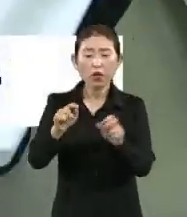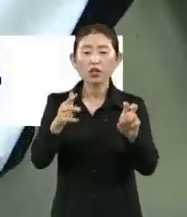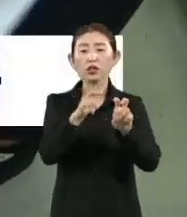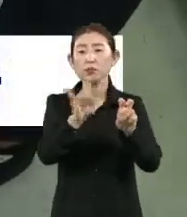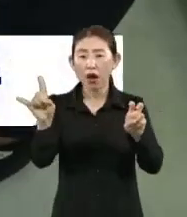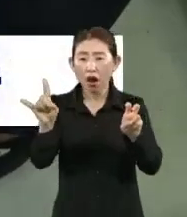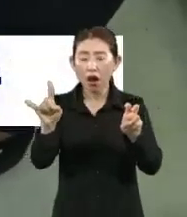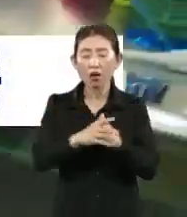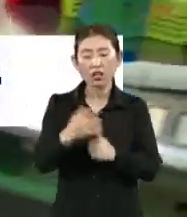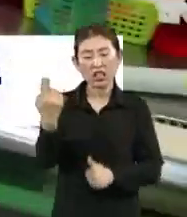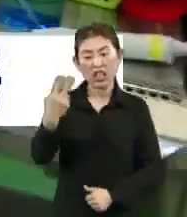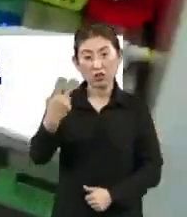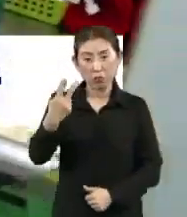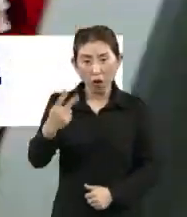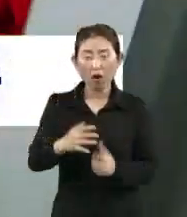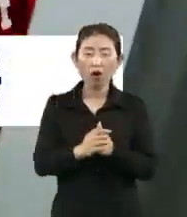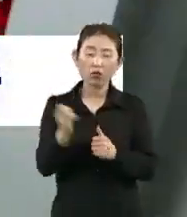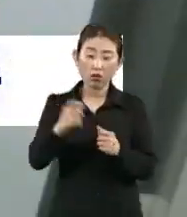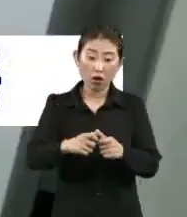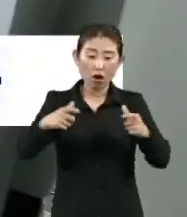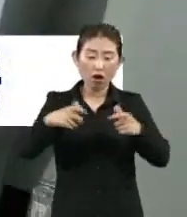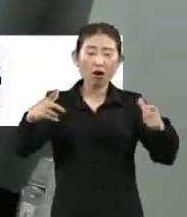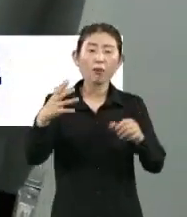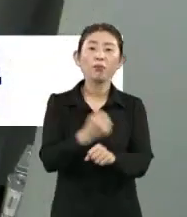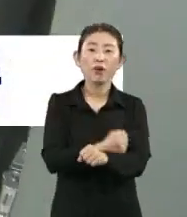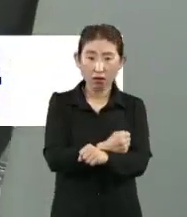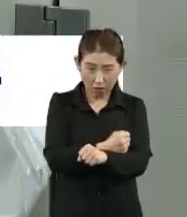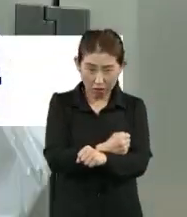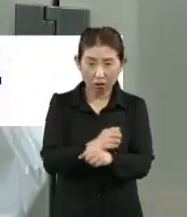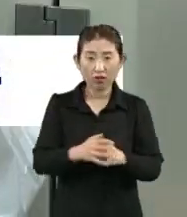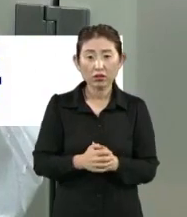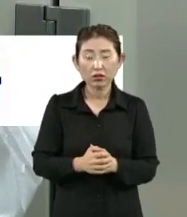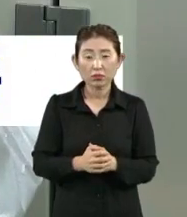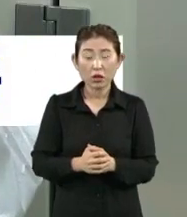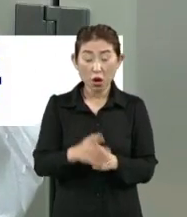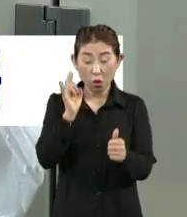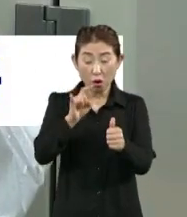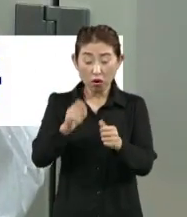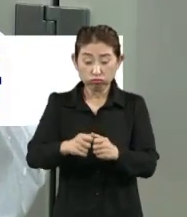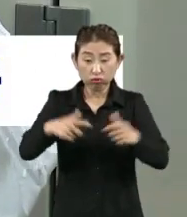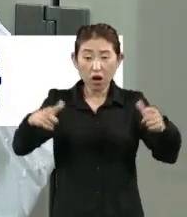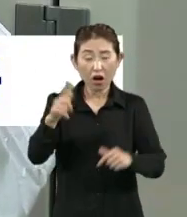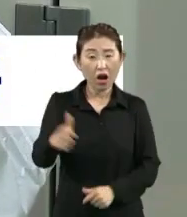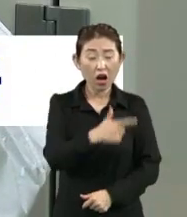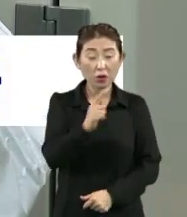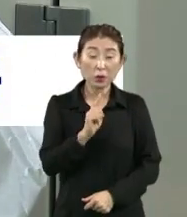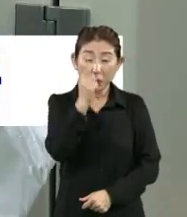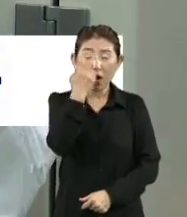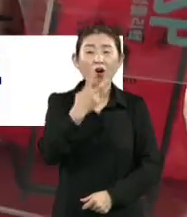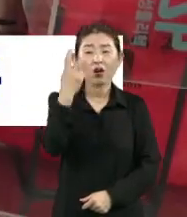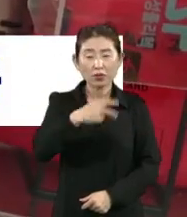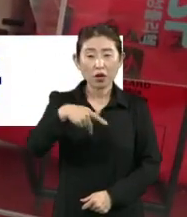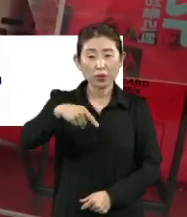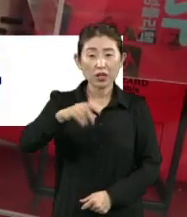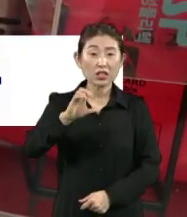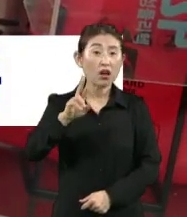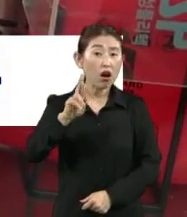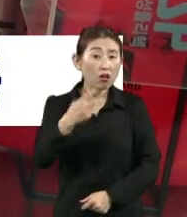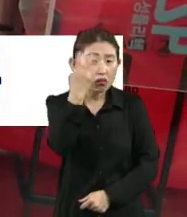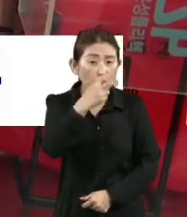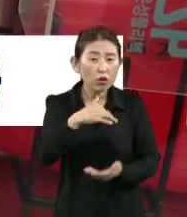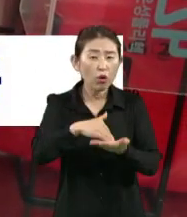넘는 2,000명을 넘어서며 재유행이 본격화됐는데 급격한 확진세에 하루에만 유전자 증폭 검사, 즉